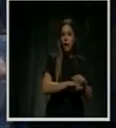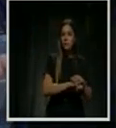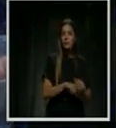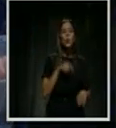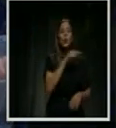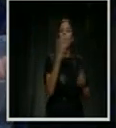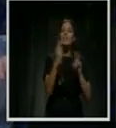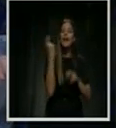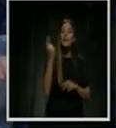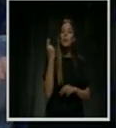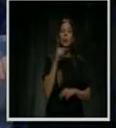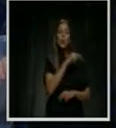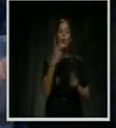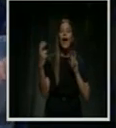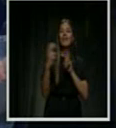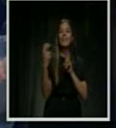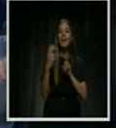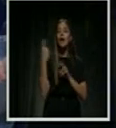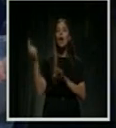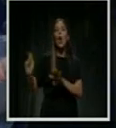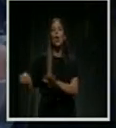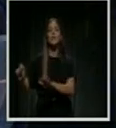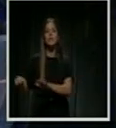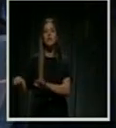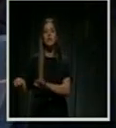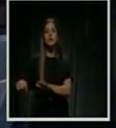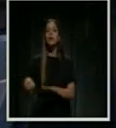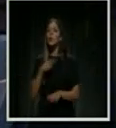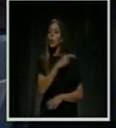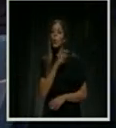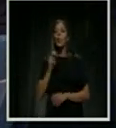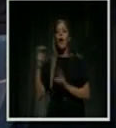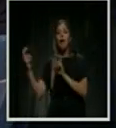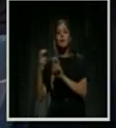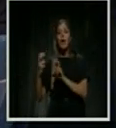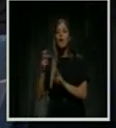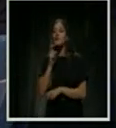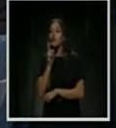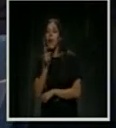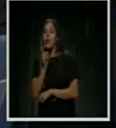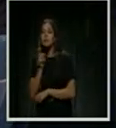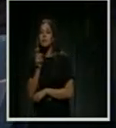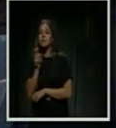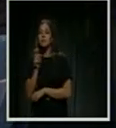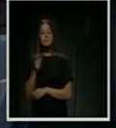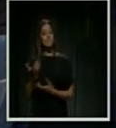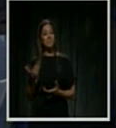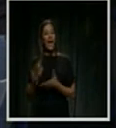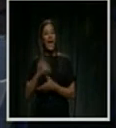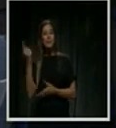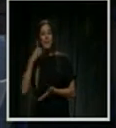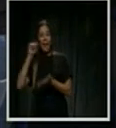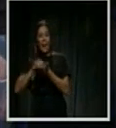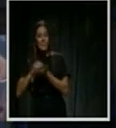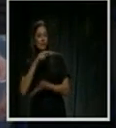attakka? Attakka lill-qrati, attakka lill-ġurnalisti. Għaliex dawk li ma jaqblux miegħu jattakkom. Ma